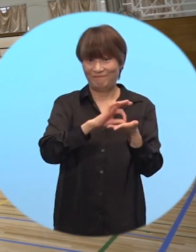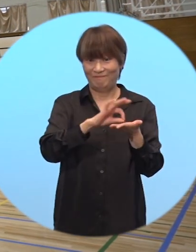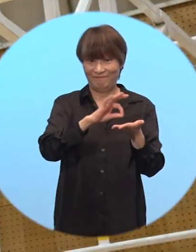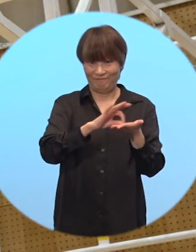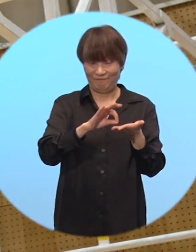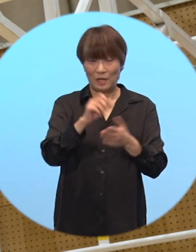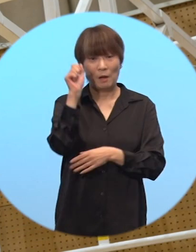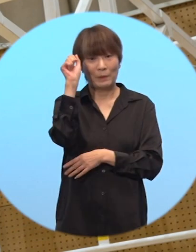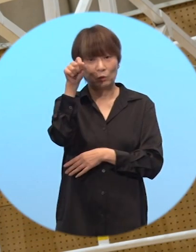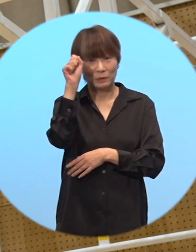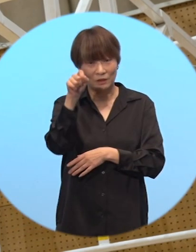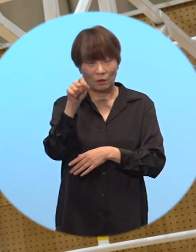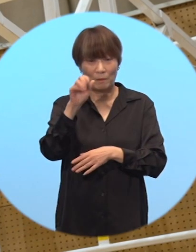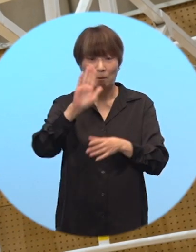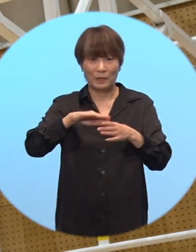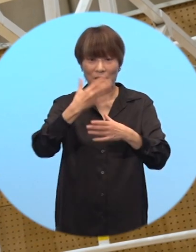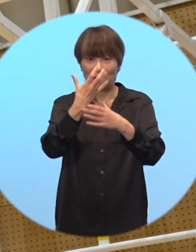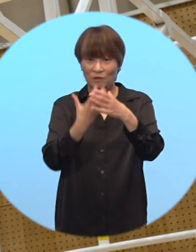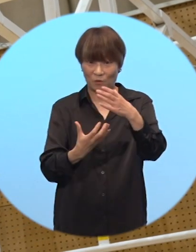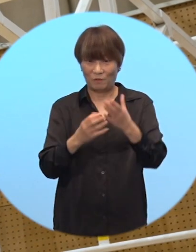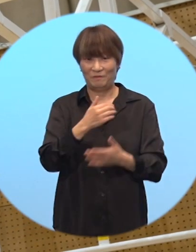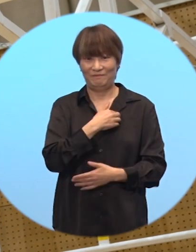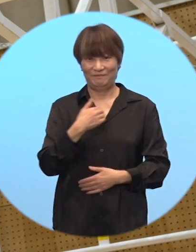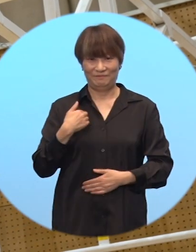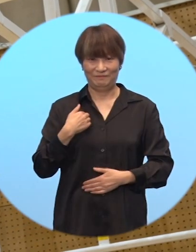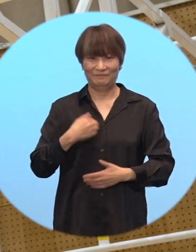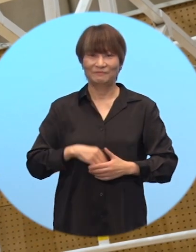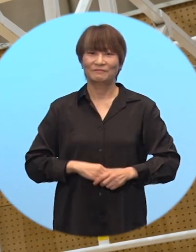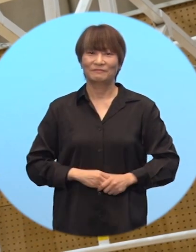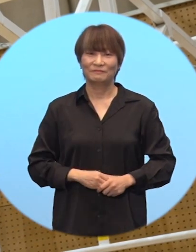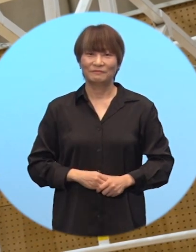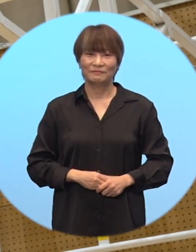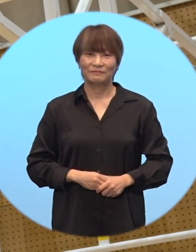ントンとかバスケットをすることができます。